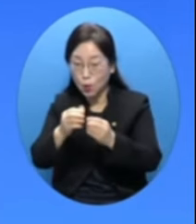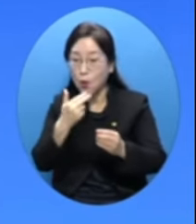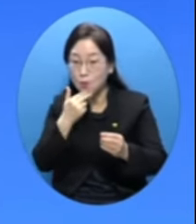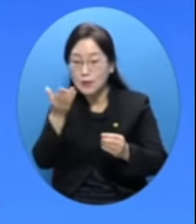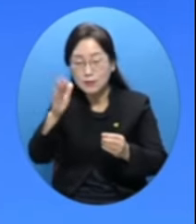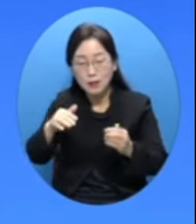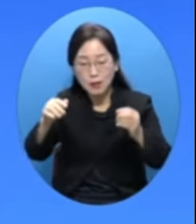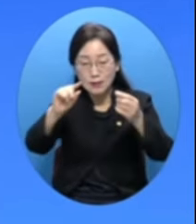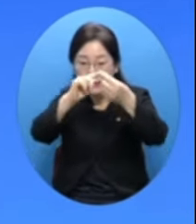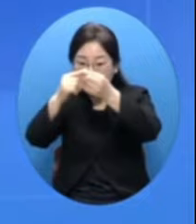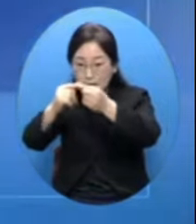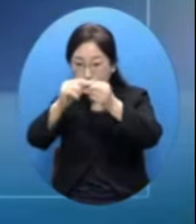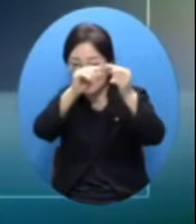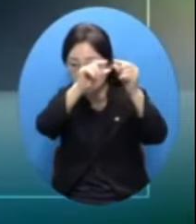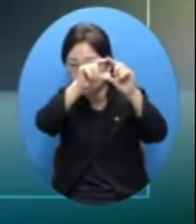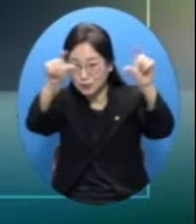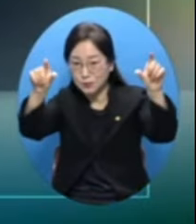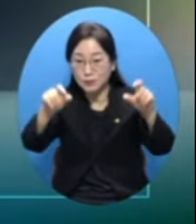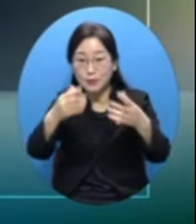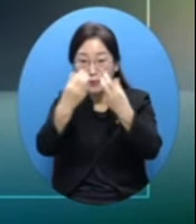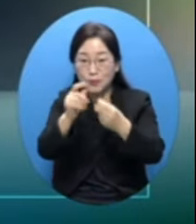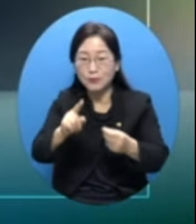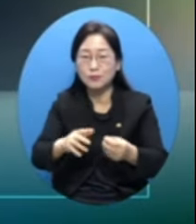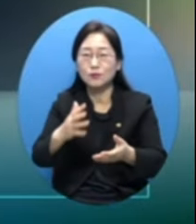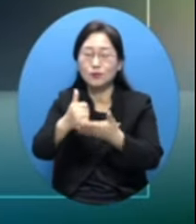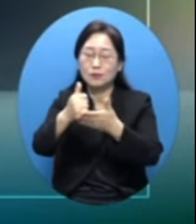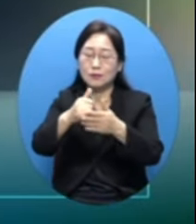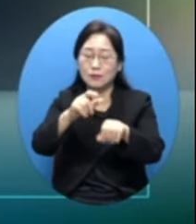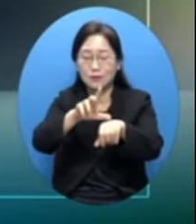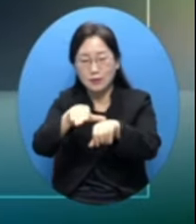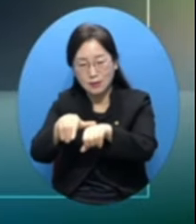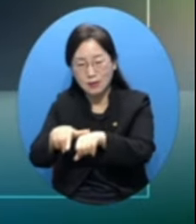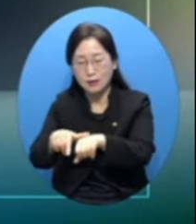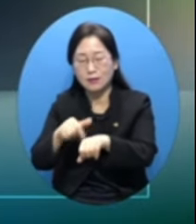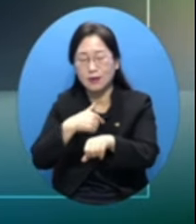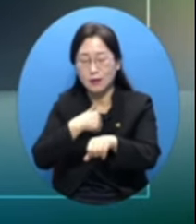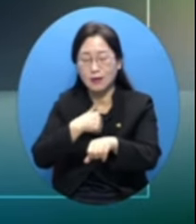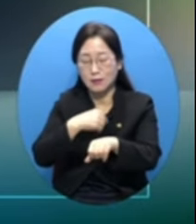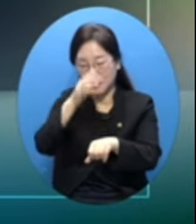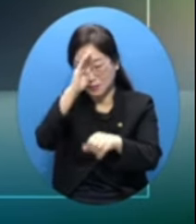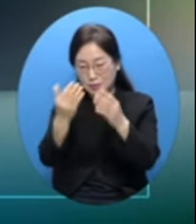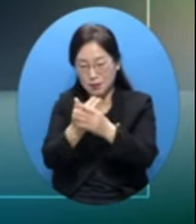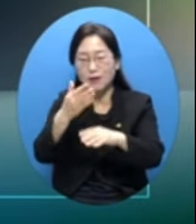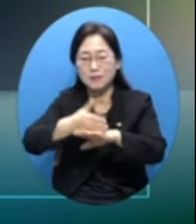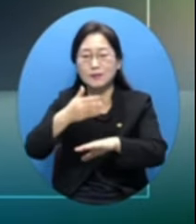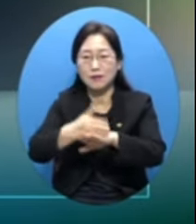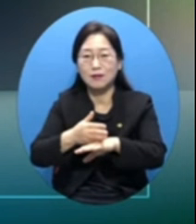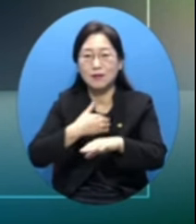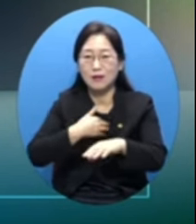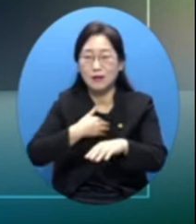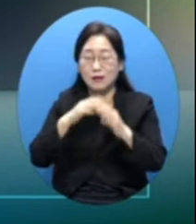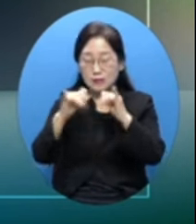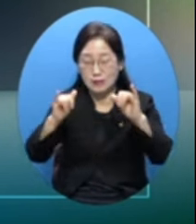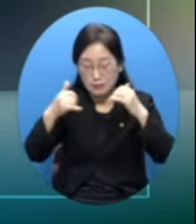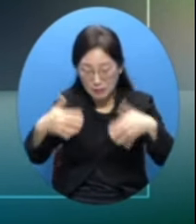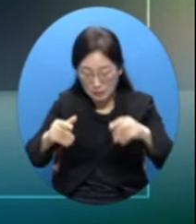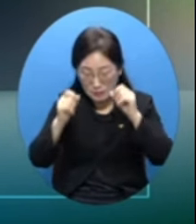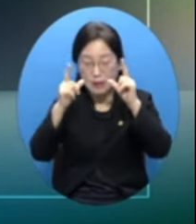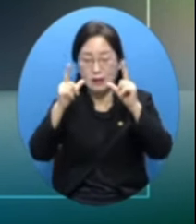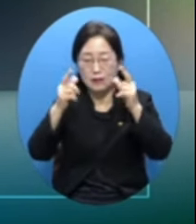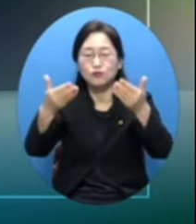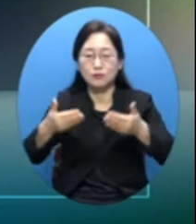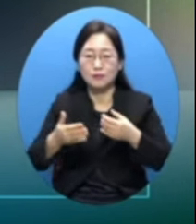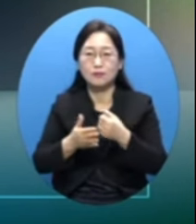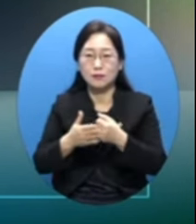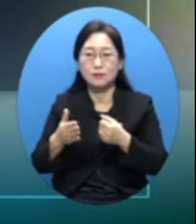있습니다. 그 내용이 이렇습니다. 주님, 때때로 병들게 하심을 감사합니다. 인간의 약함을 깨닫게 해주시기